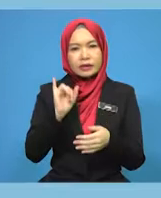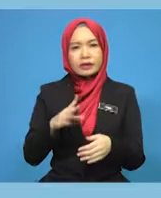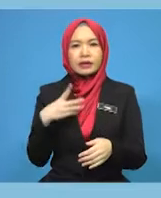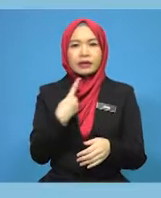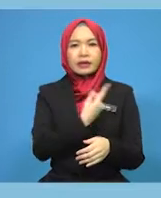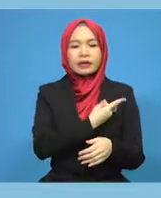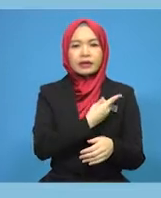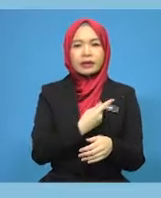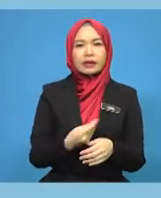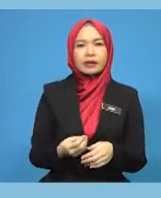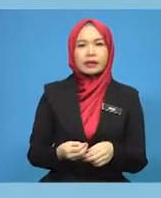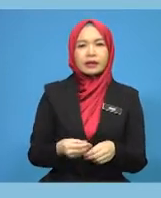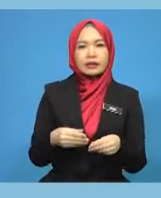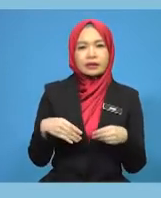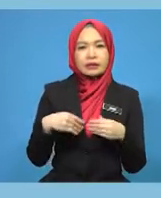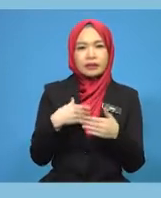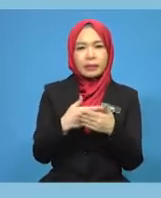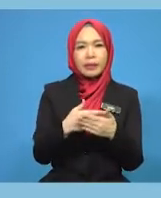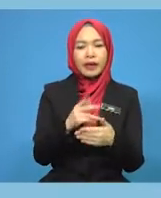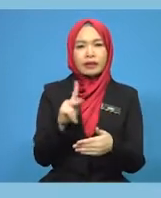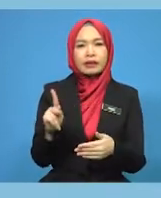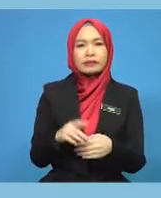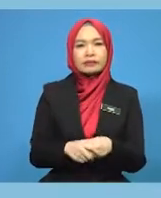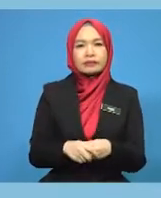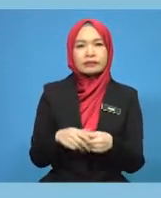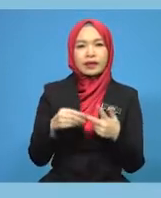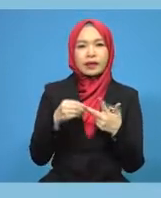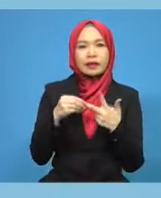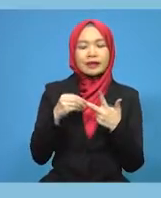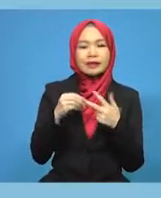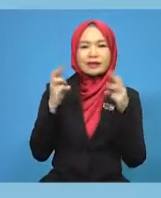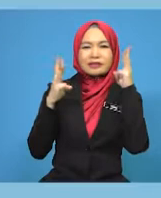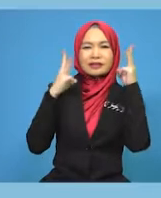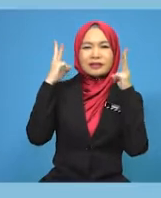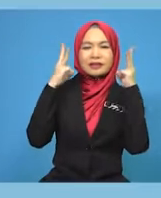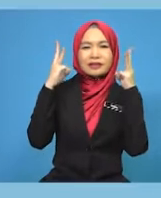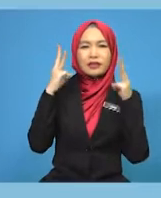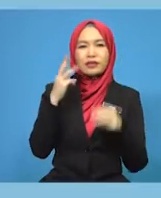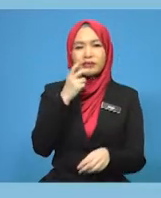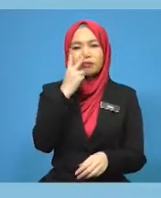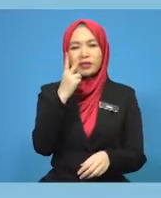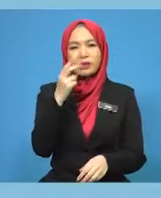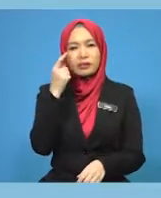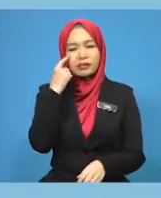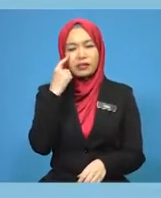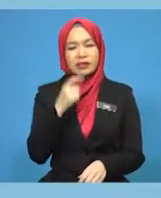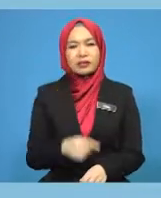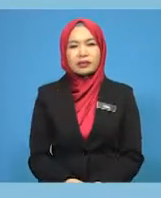persembahkan. Yang ketiga, merungsingkan pemikiran dan menyeksakan pandangan mata kita.